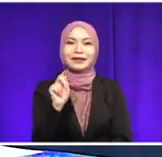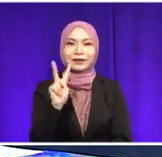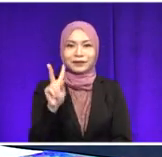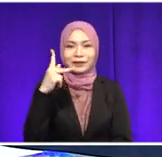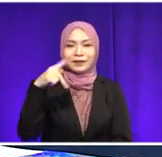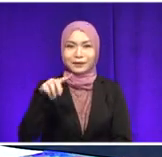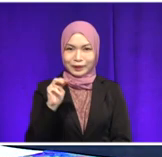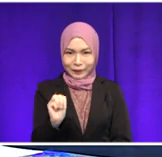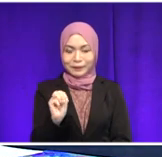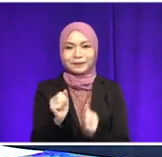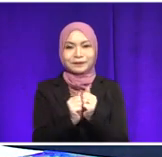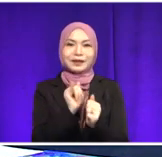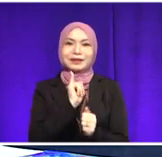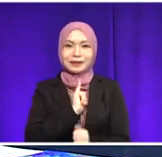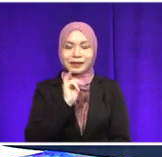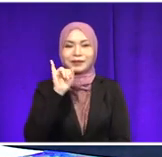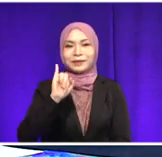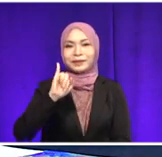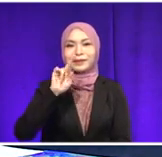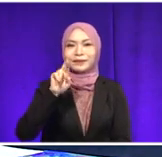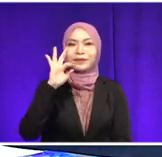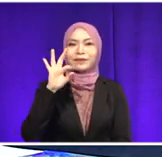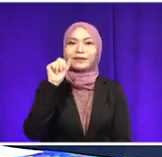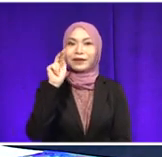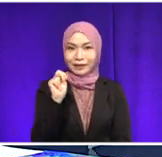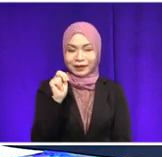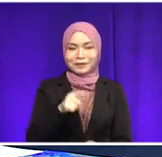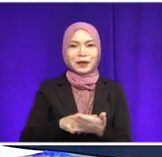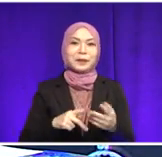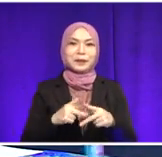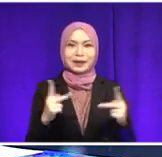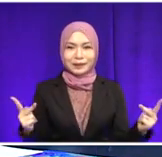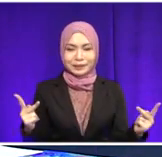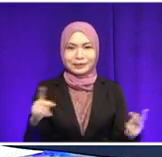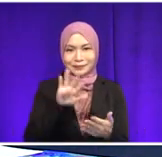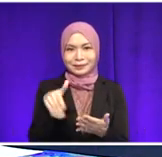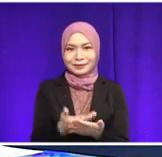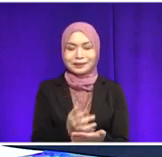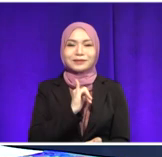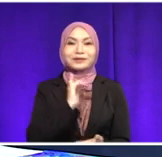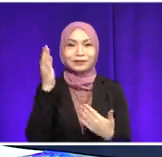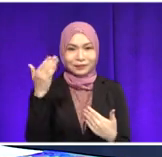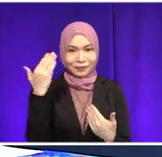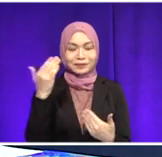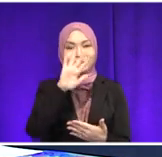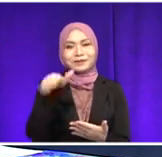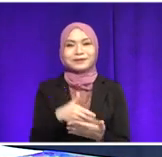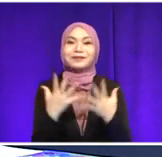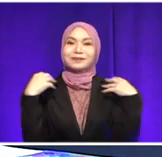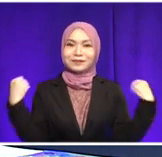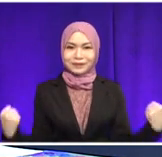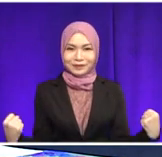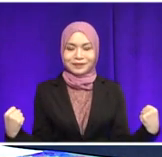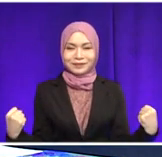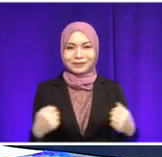saya pengacara Anda Irfan syahmi apa kabar semuanya menonton saya mendoakan agar anda dalam keadaan yang baik-baik dan